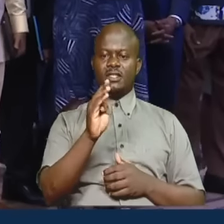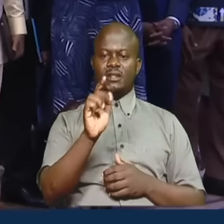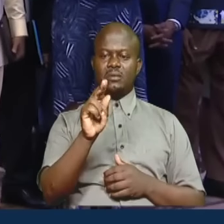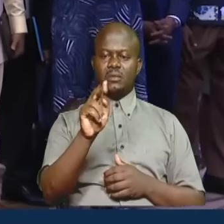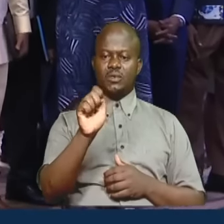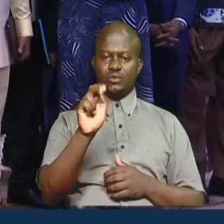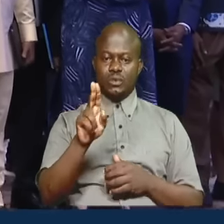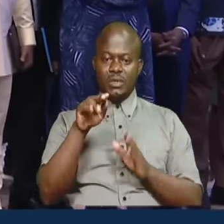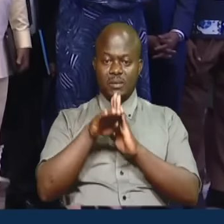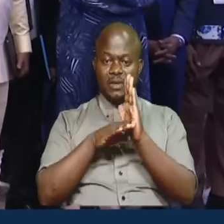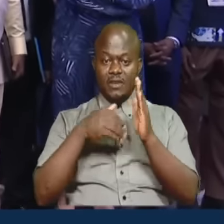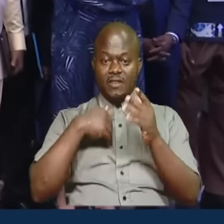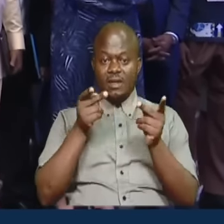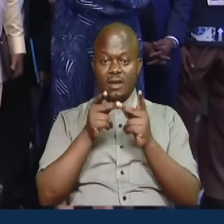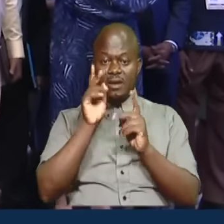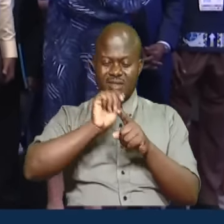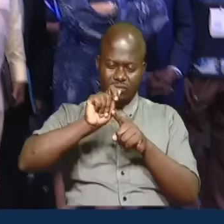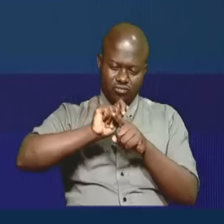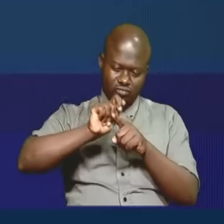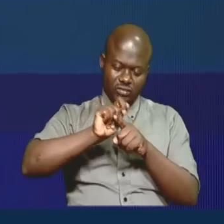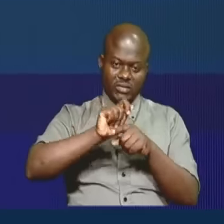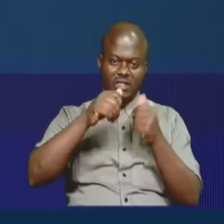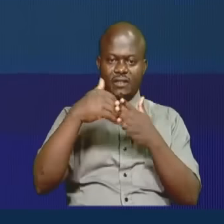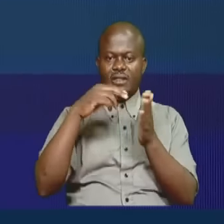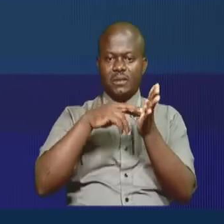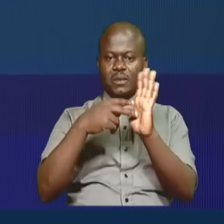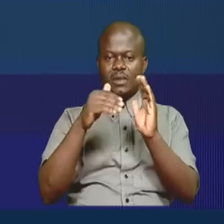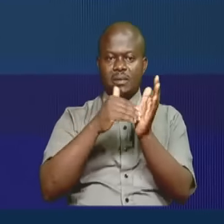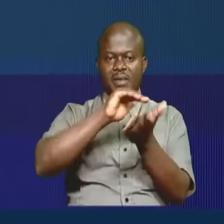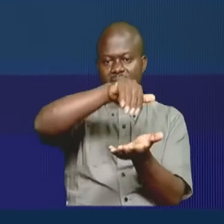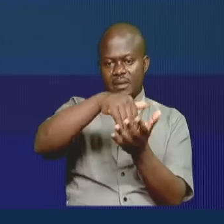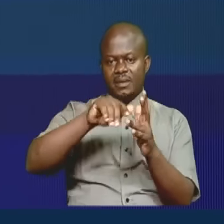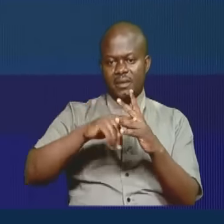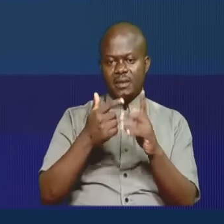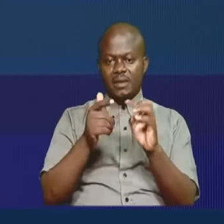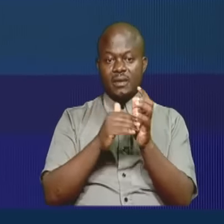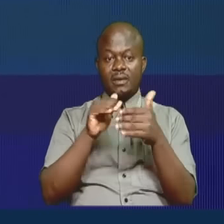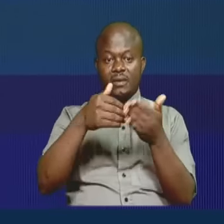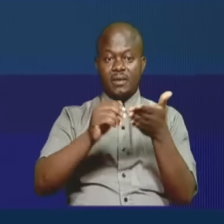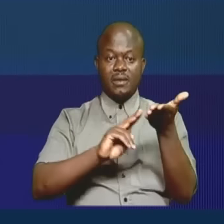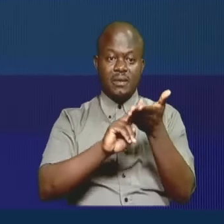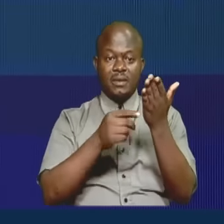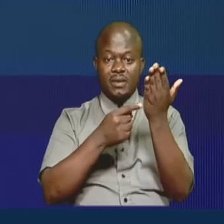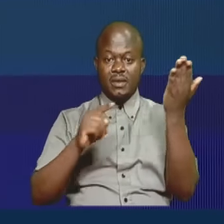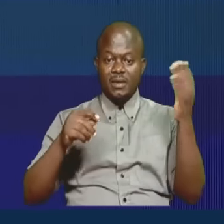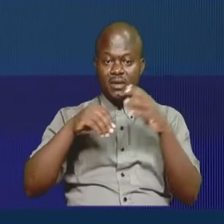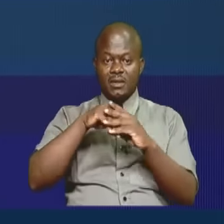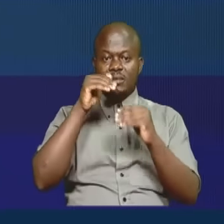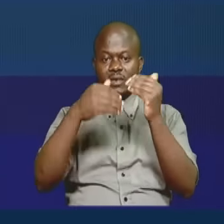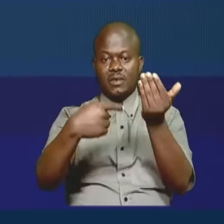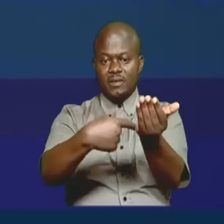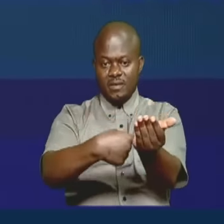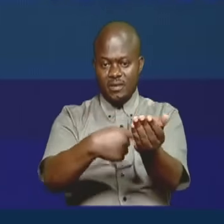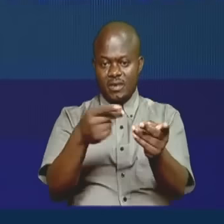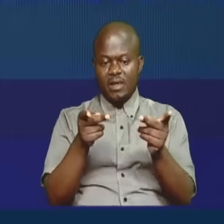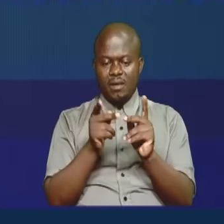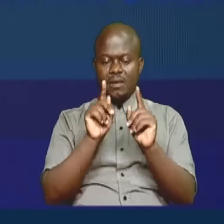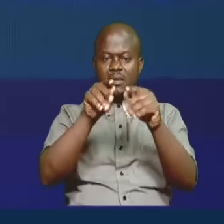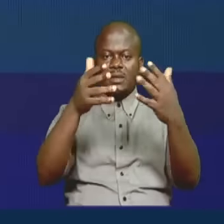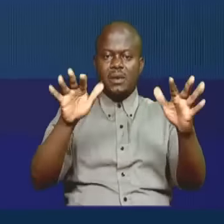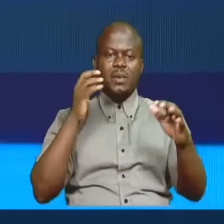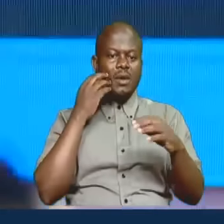ni gahunda ifite ahantu hazajya hatyarizwa abafite imishinga n'ibigo bigitangira ariko bikoresha ikoranabuhanga mu rwego rw'ubuvuzi, aho bazajya bamara